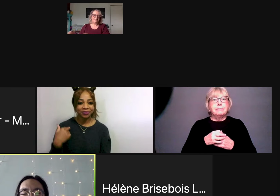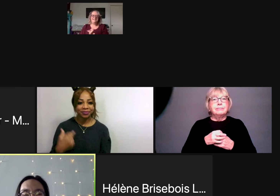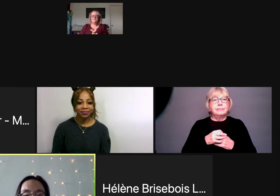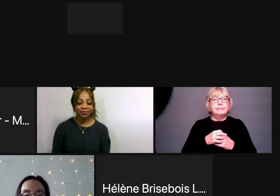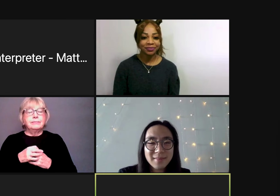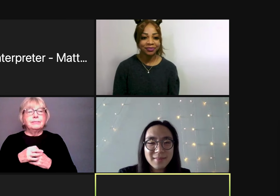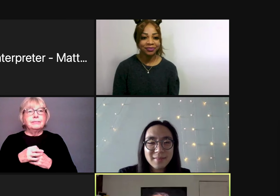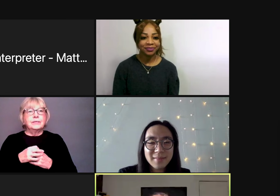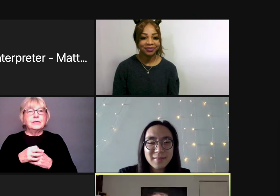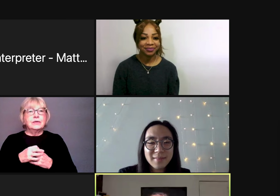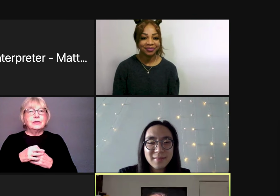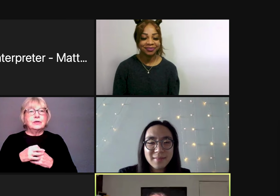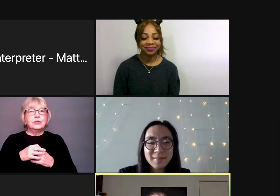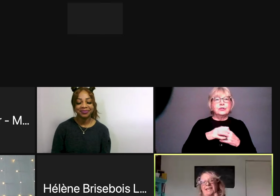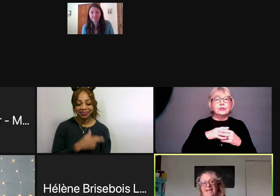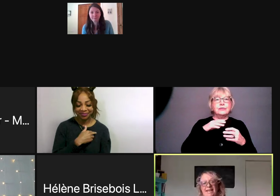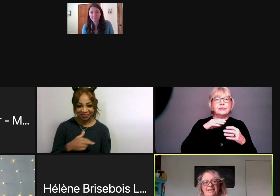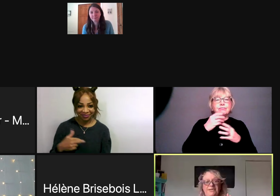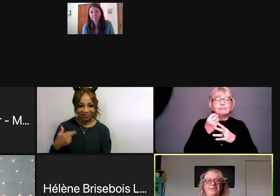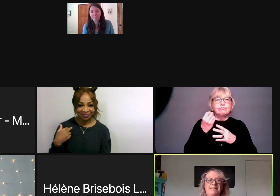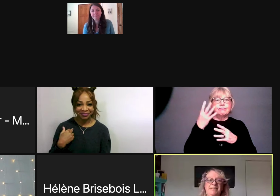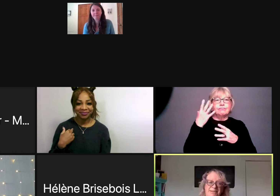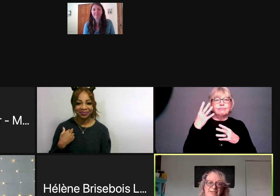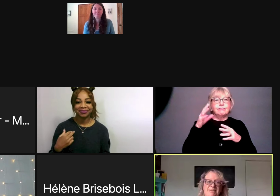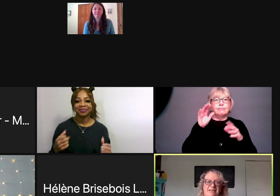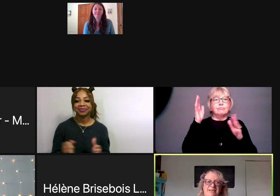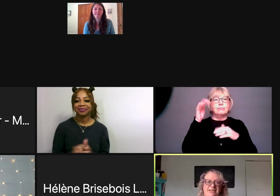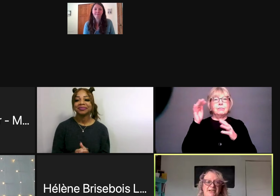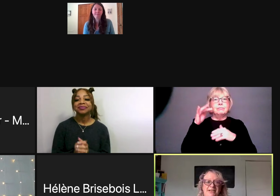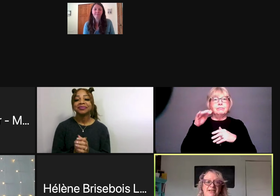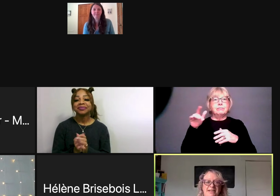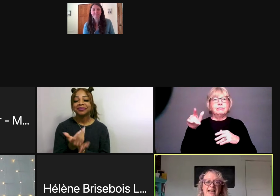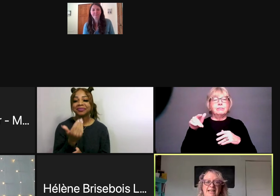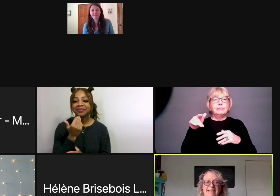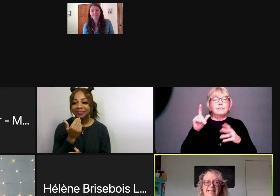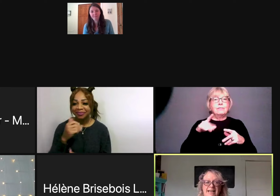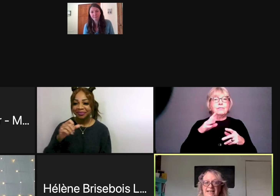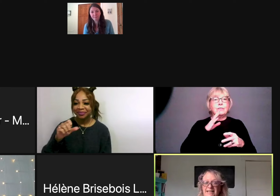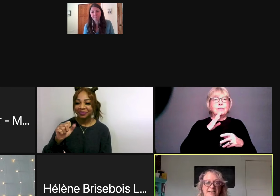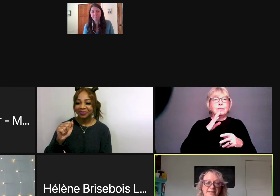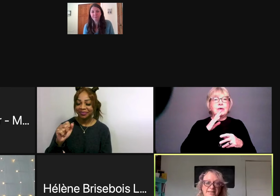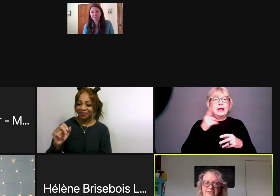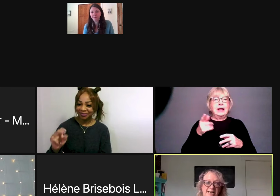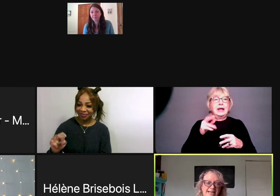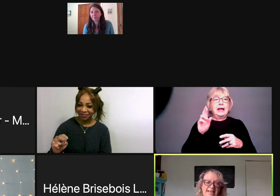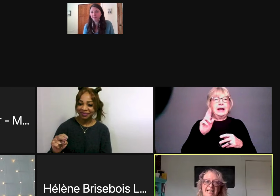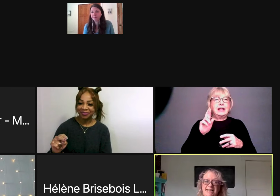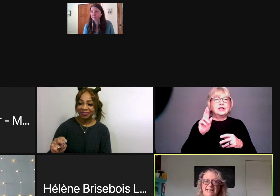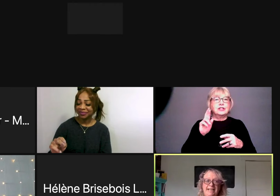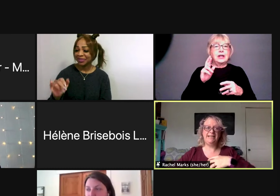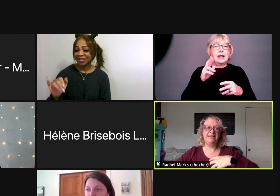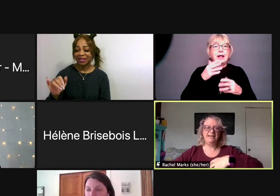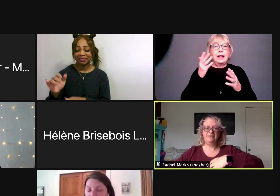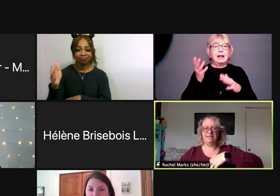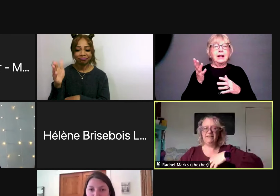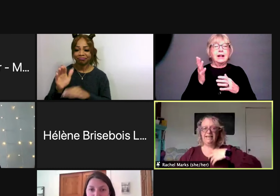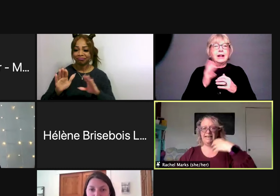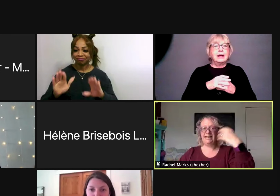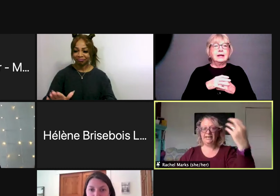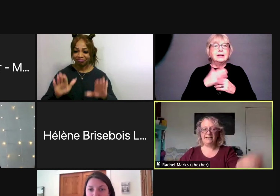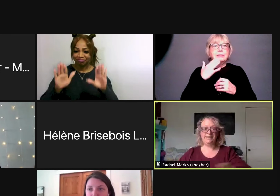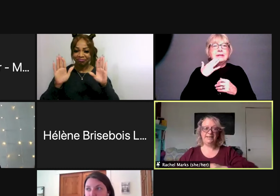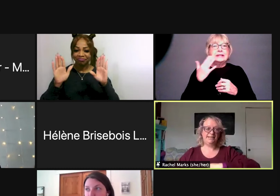mon écran et je vais repasser le micro à Rachel. Merci beaucoup, merci Sean.